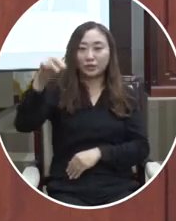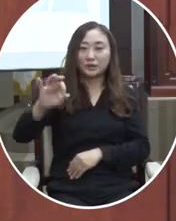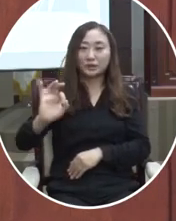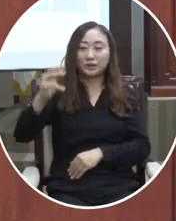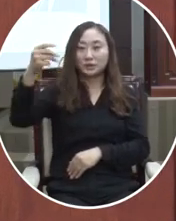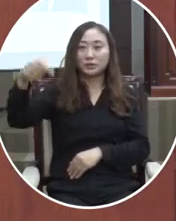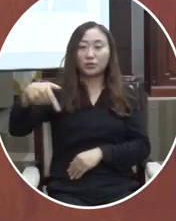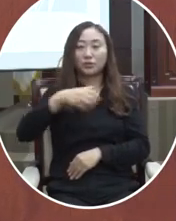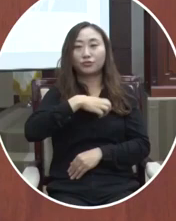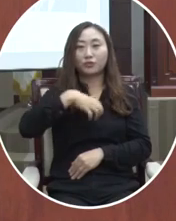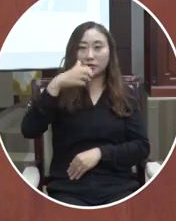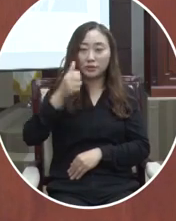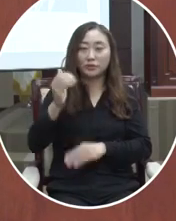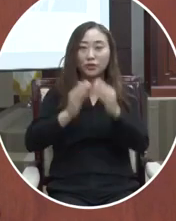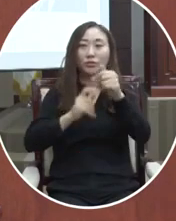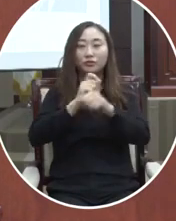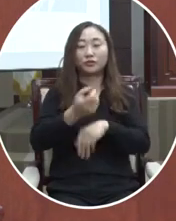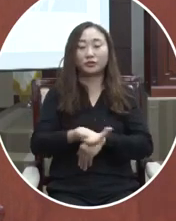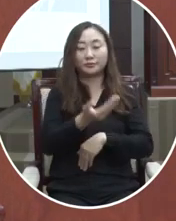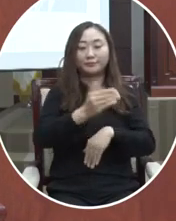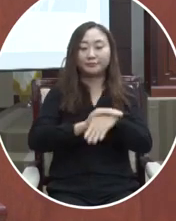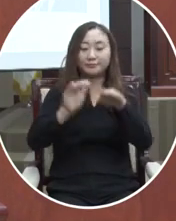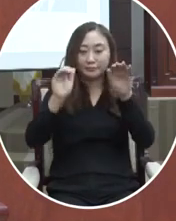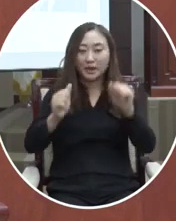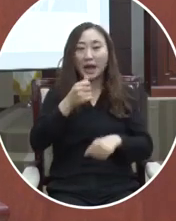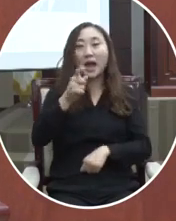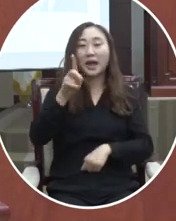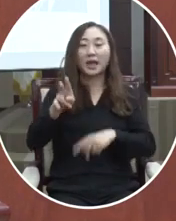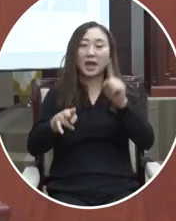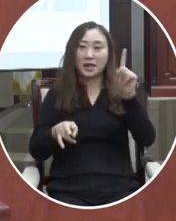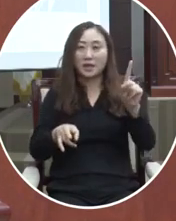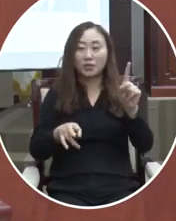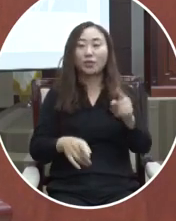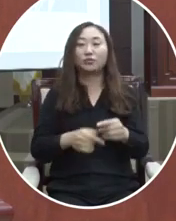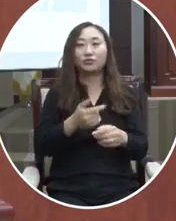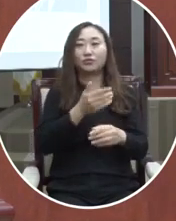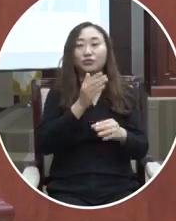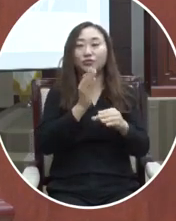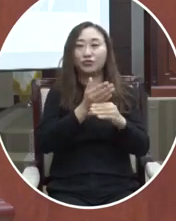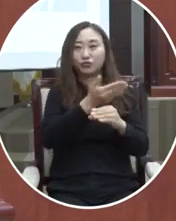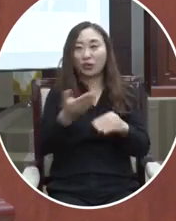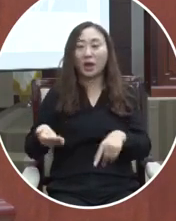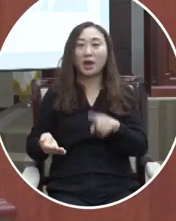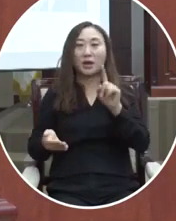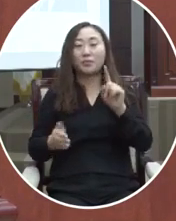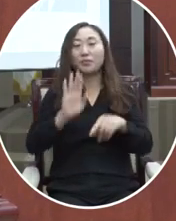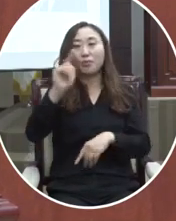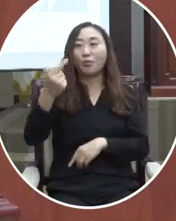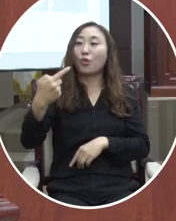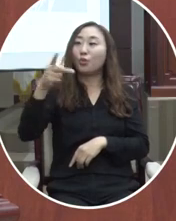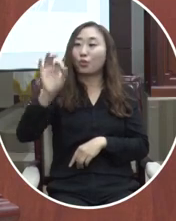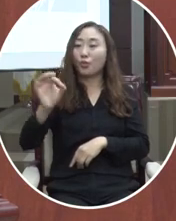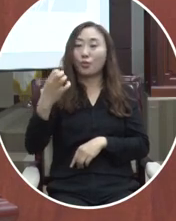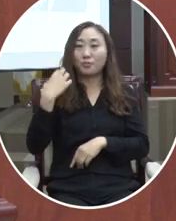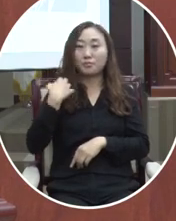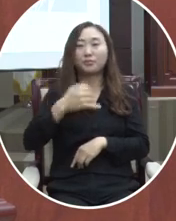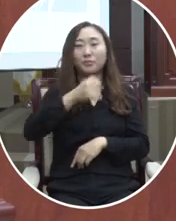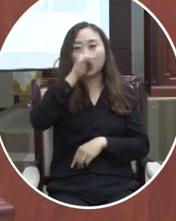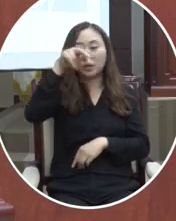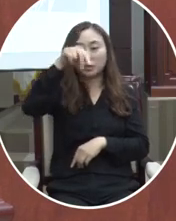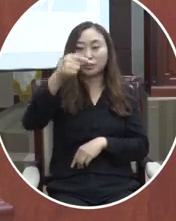구청장님과 관계 공무원 여러분, 안녕하십니까? 하계일동, 중계본동, 중계일사동을 지역구로 둔 노원구의원